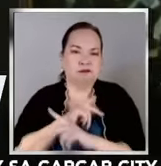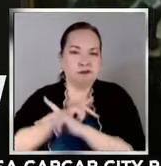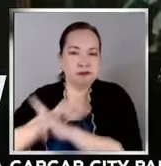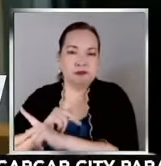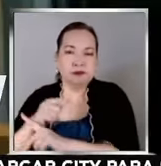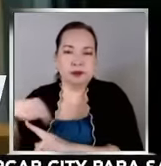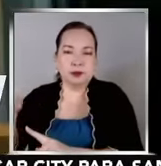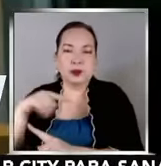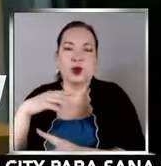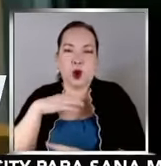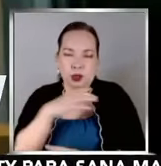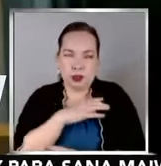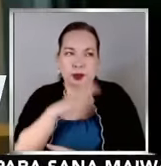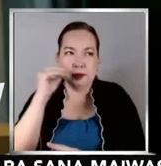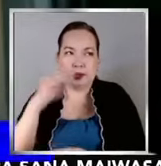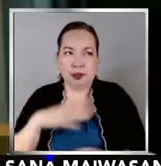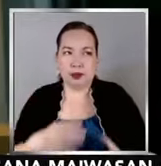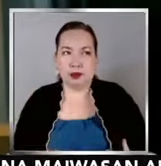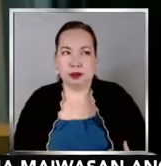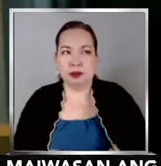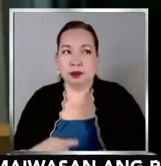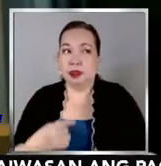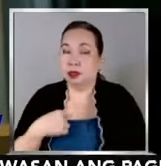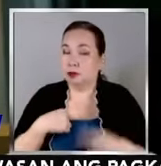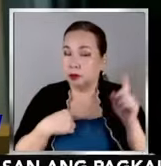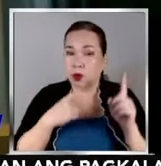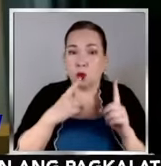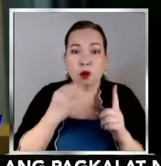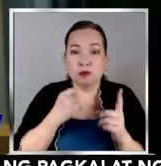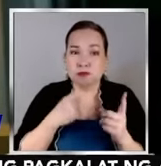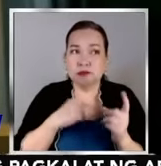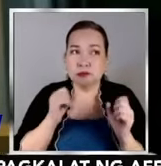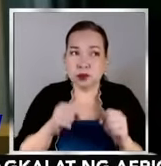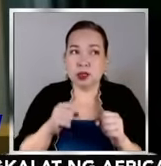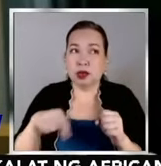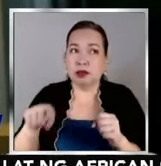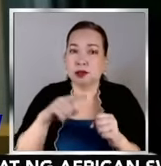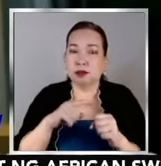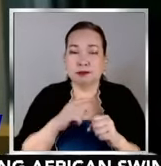kongresista. Ang pumipigil lamang kasi sa kanya, yun nga pong